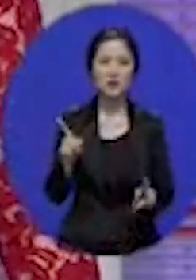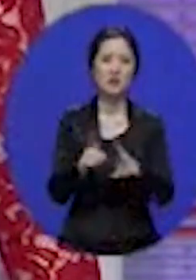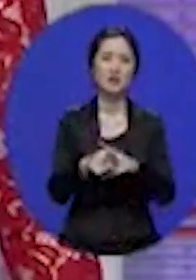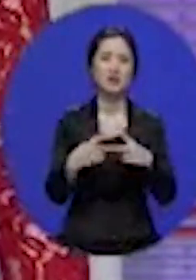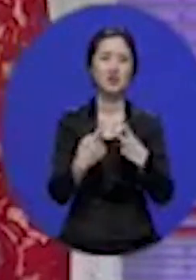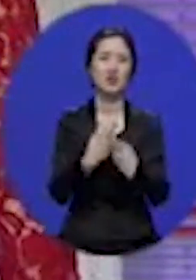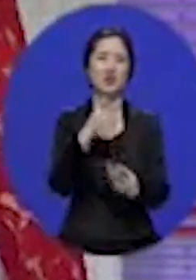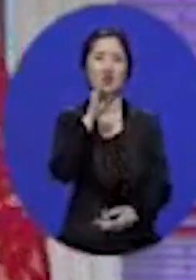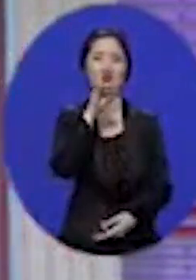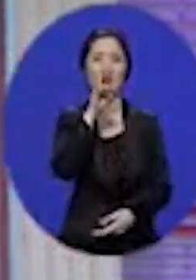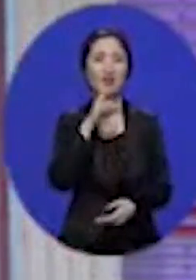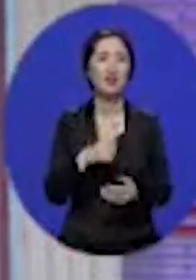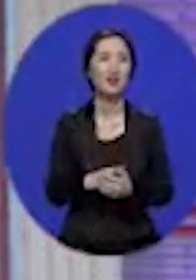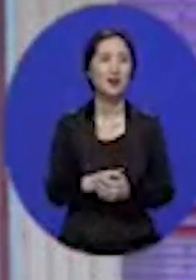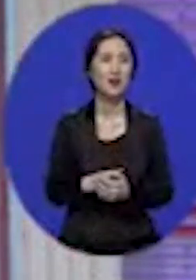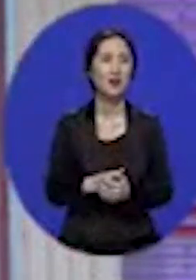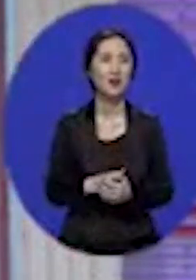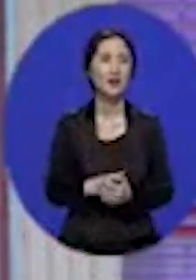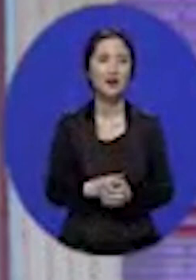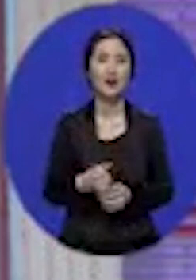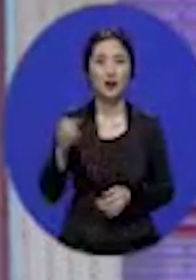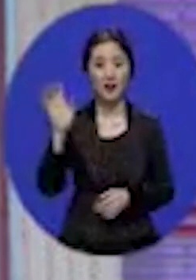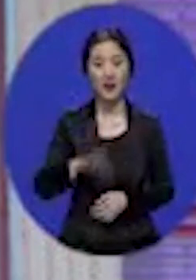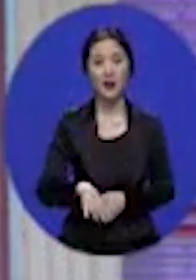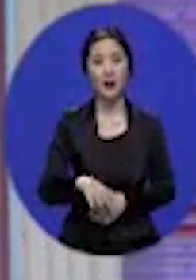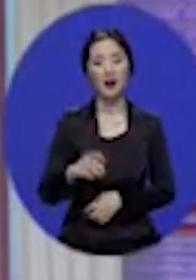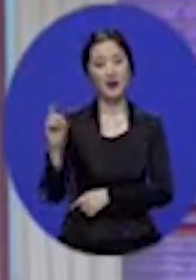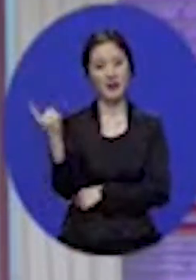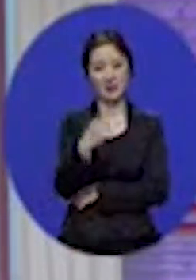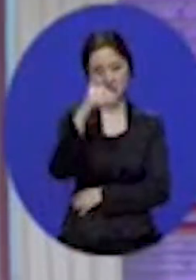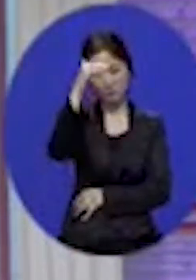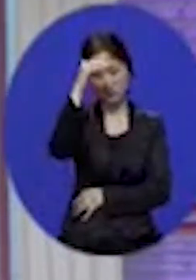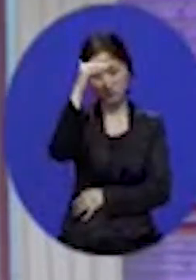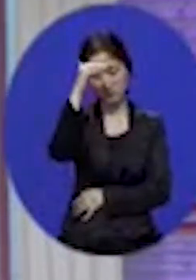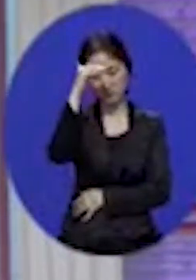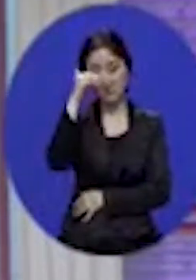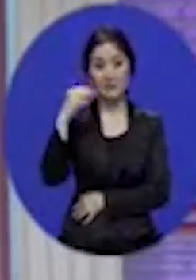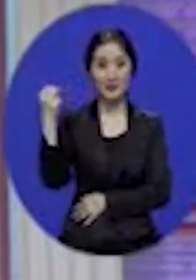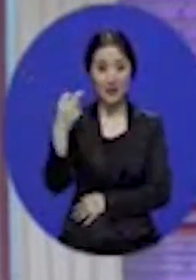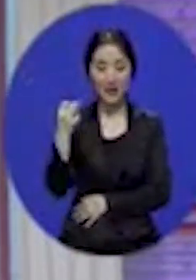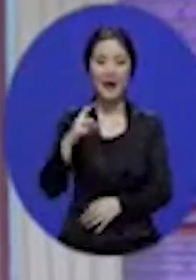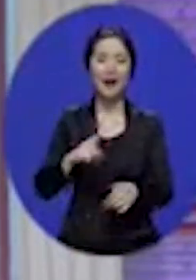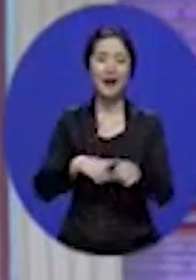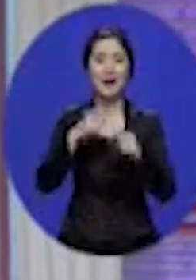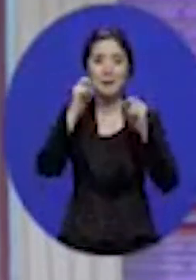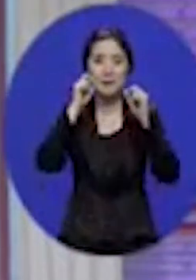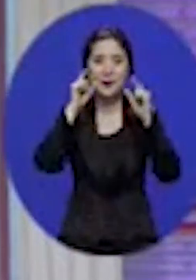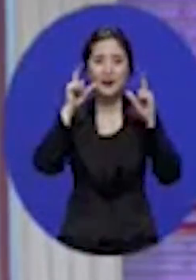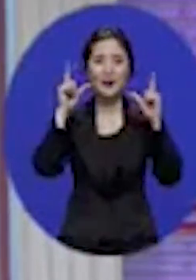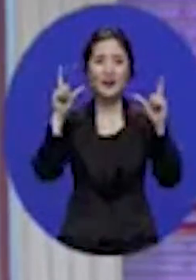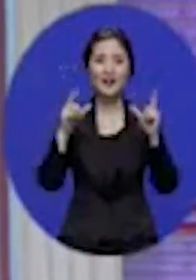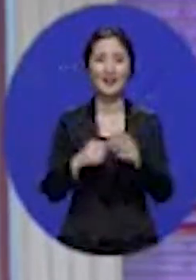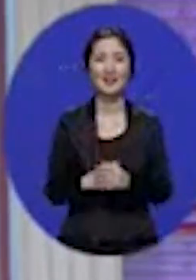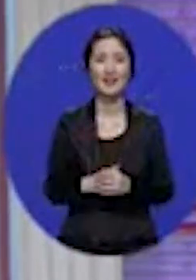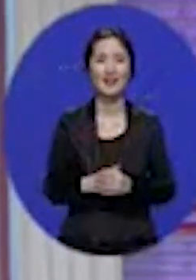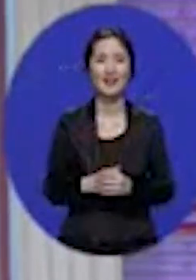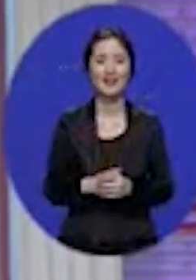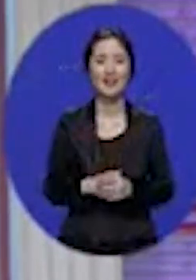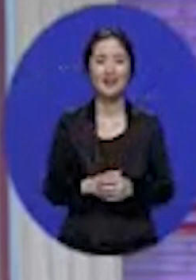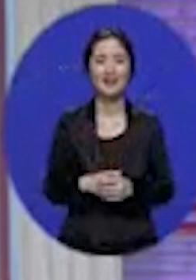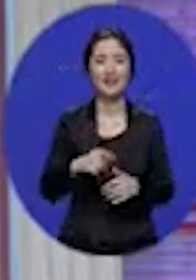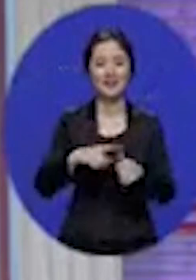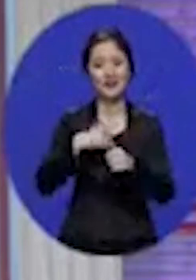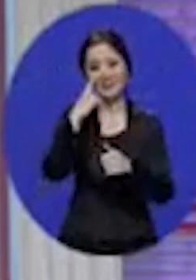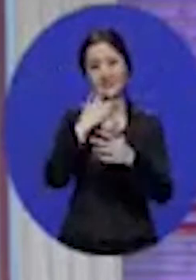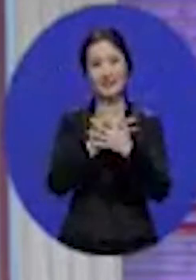거예요. 그냥 매일 야구장 들여다보니까 야구가 보이기 시작하는 거예요. 더 가서 누가 딱 선수가 나오면 아, 저 선수